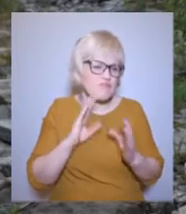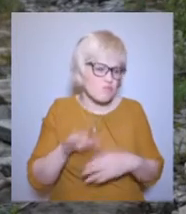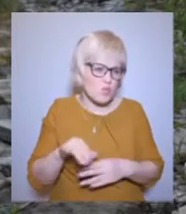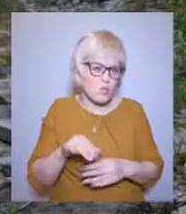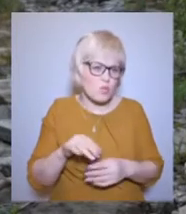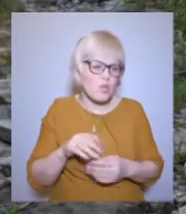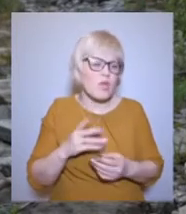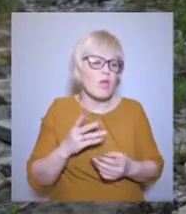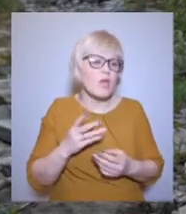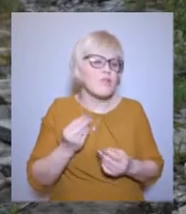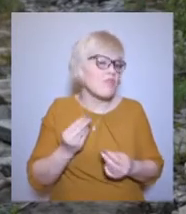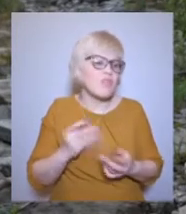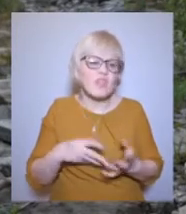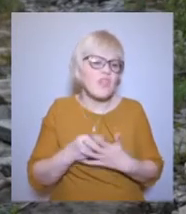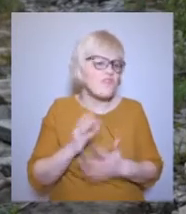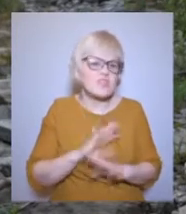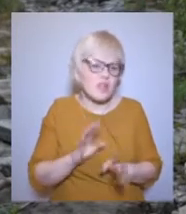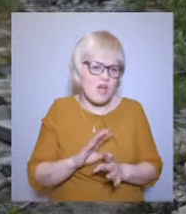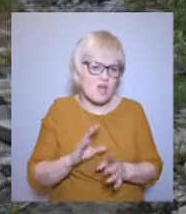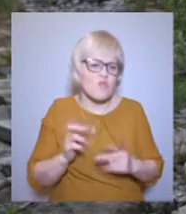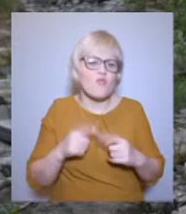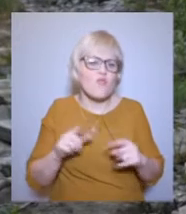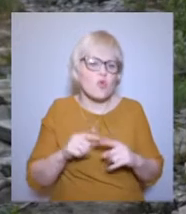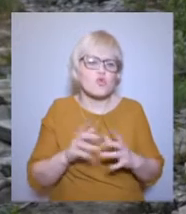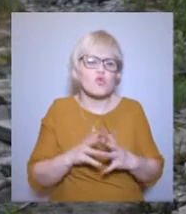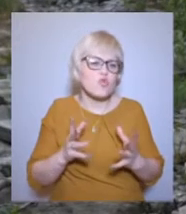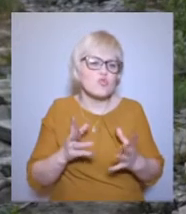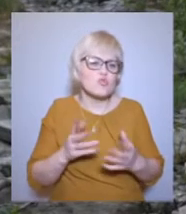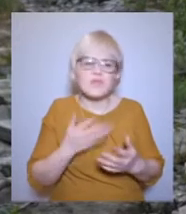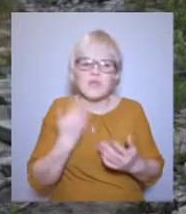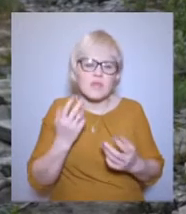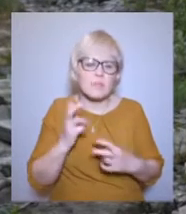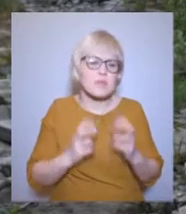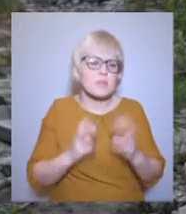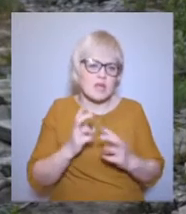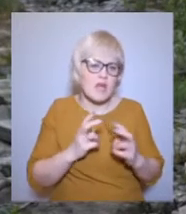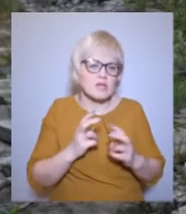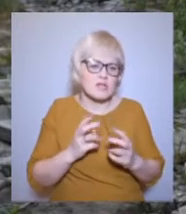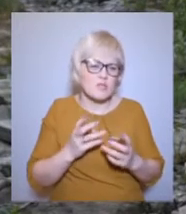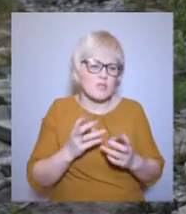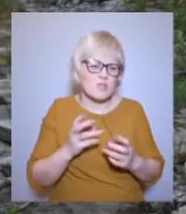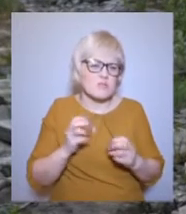Урала. Он не верил. Все зависит от изученности.